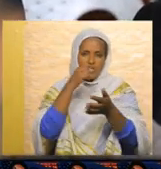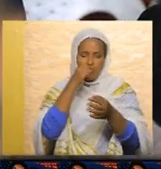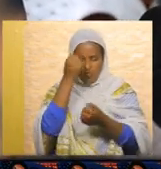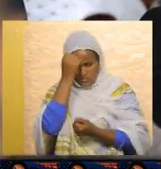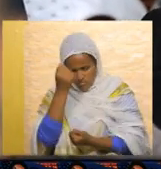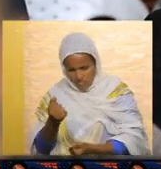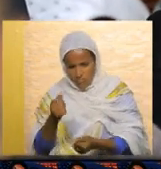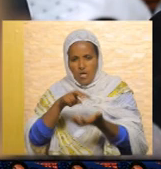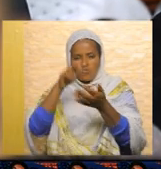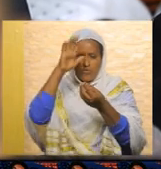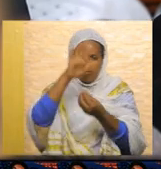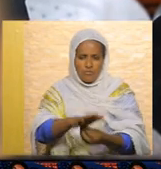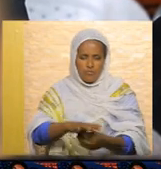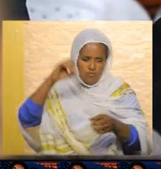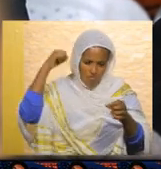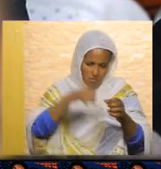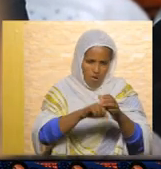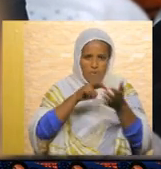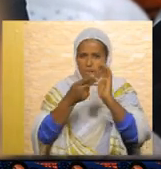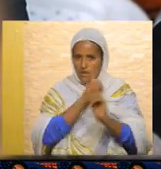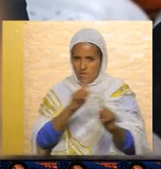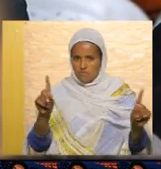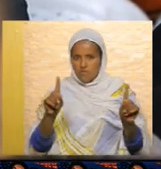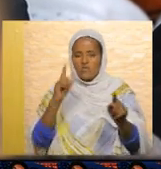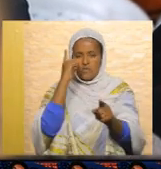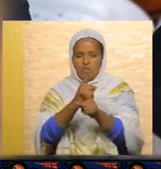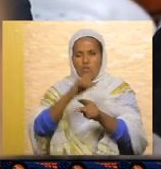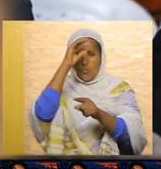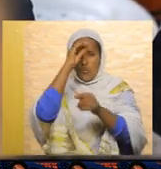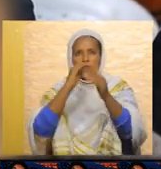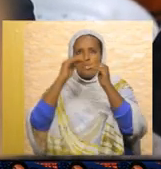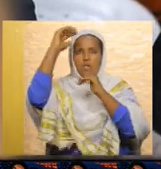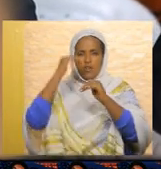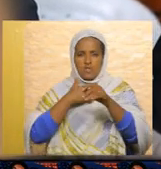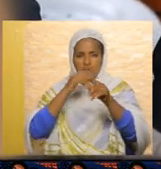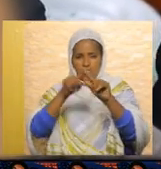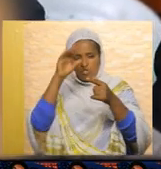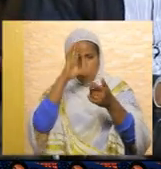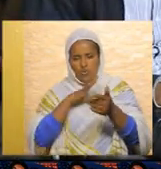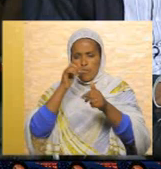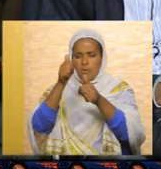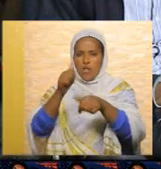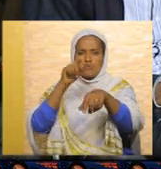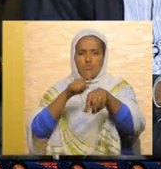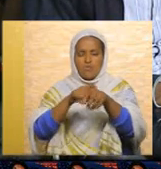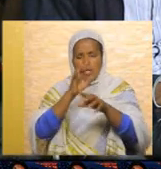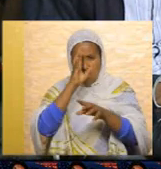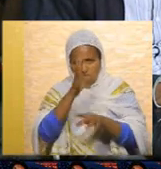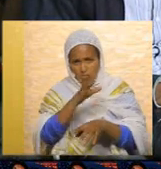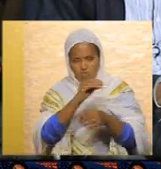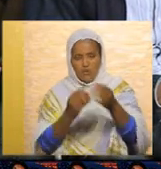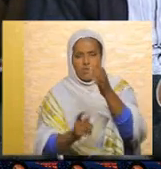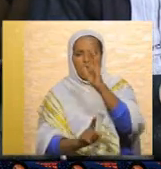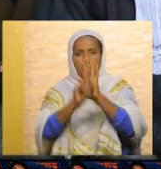ያነሳው ትጨቆን ትደብደብ ለማለት አይደለም። በእርግጥ የወንዶች የበላይነት አለ። ይህ ግን ሰዎች በራሳቸው ጊዜ የፈጠሩትና